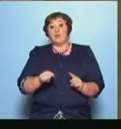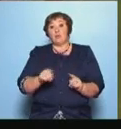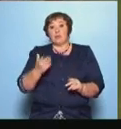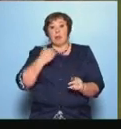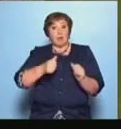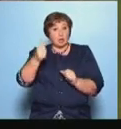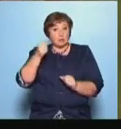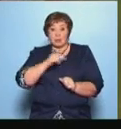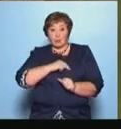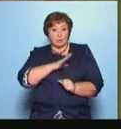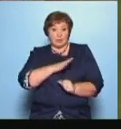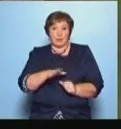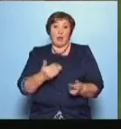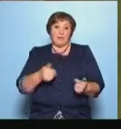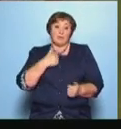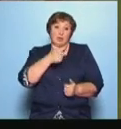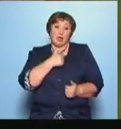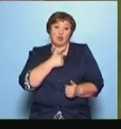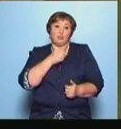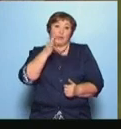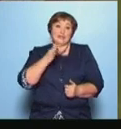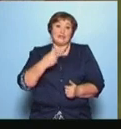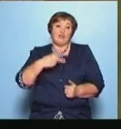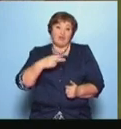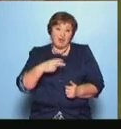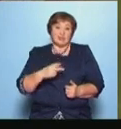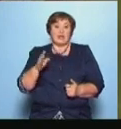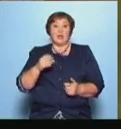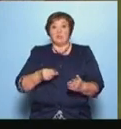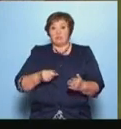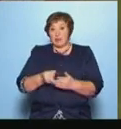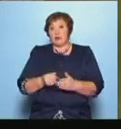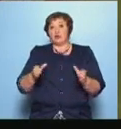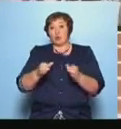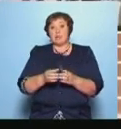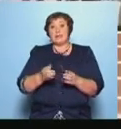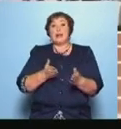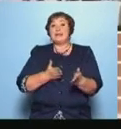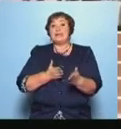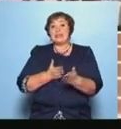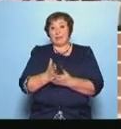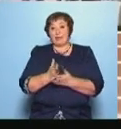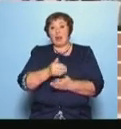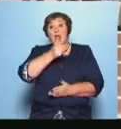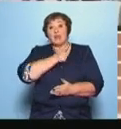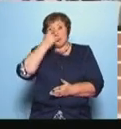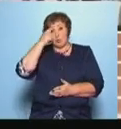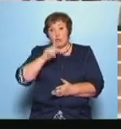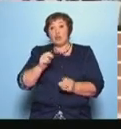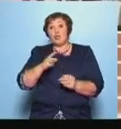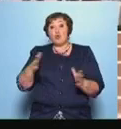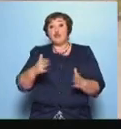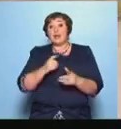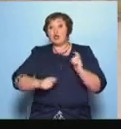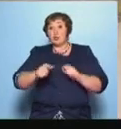такого не было в этом году, ну, скажем так, процентов 20 идет от организации прямо целенаправленно. Эксперты уверены, чем больше таких